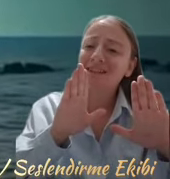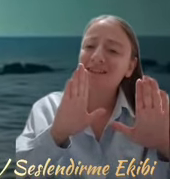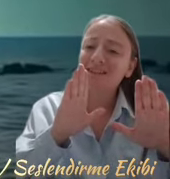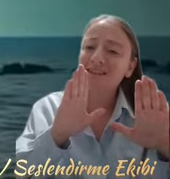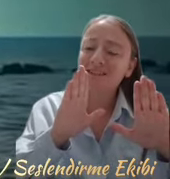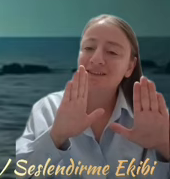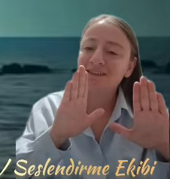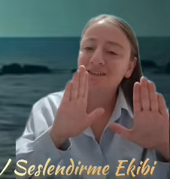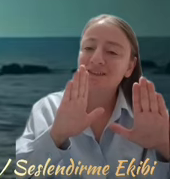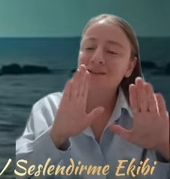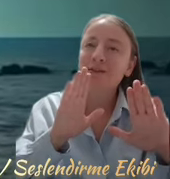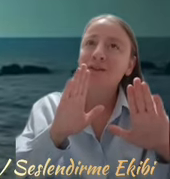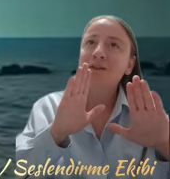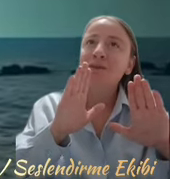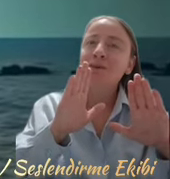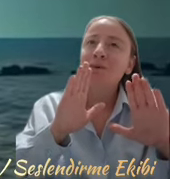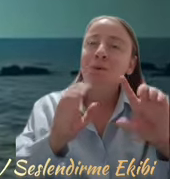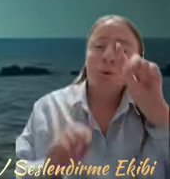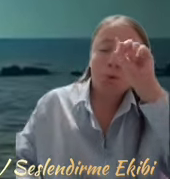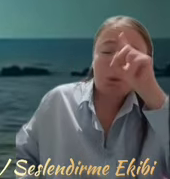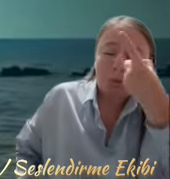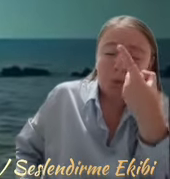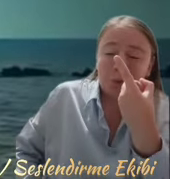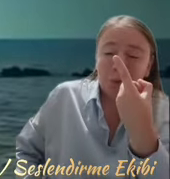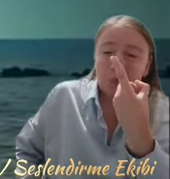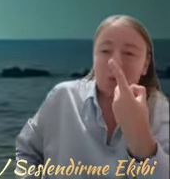Üşüyor geceme acı serenat.